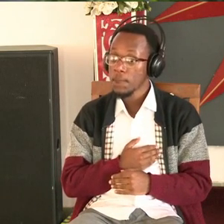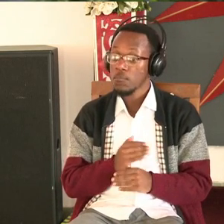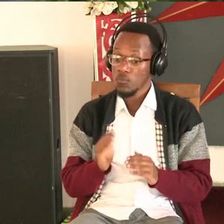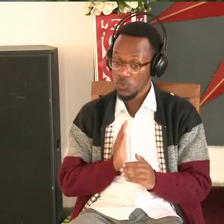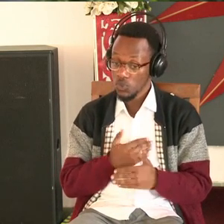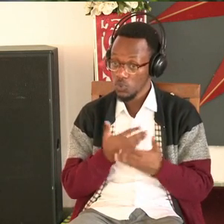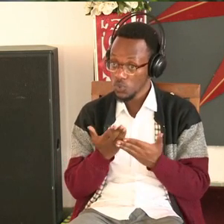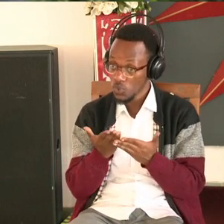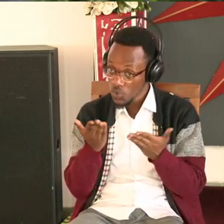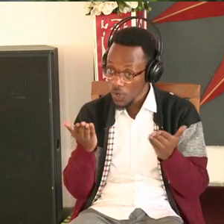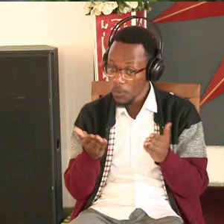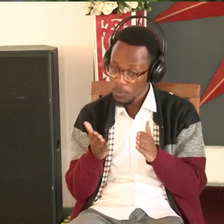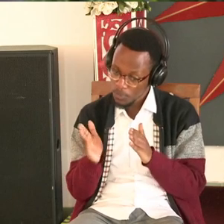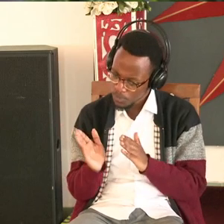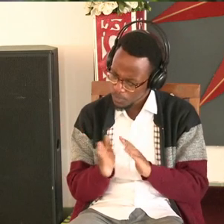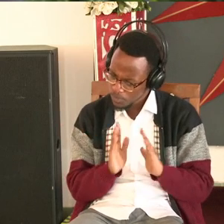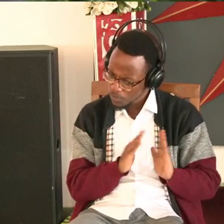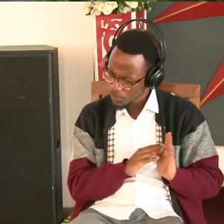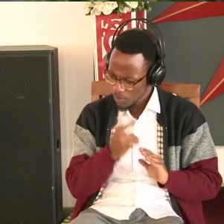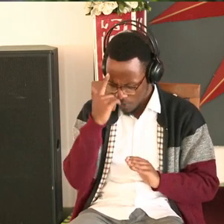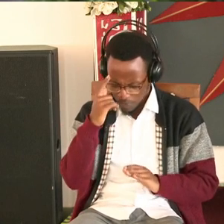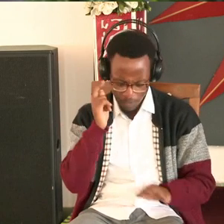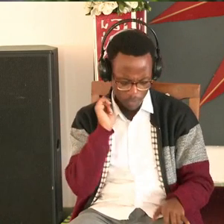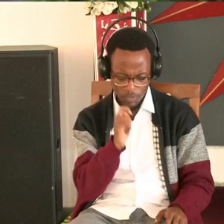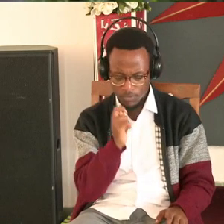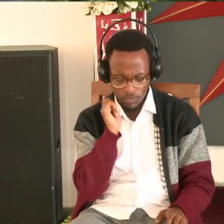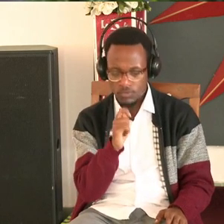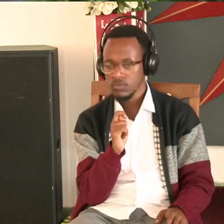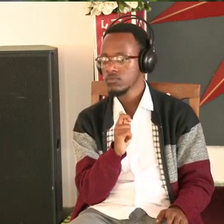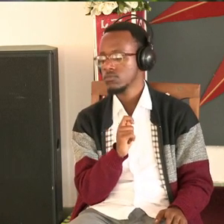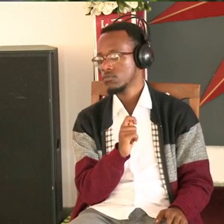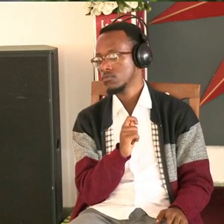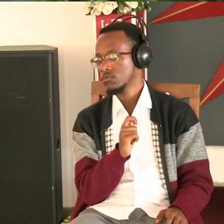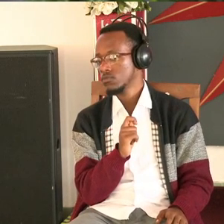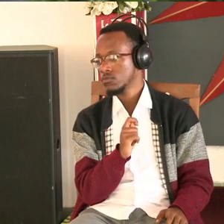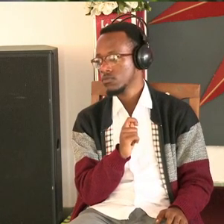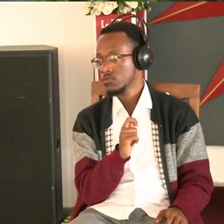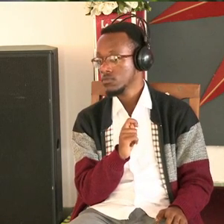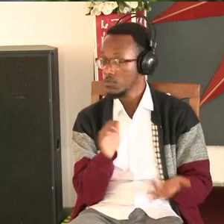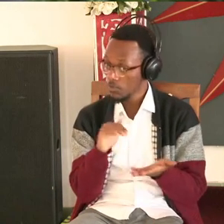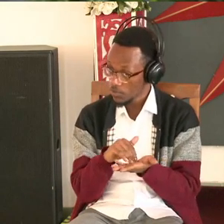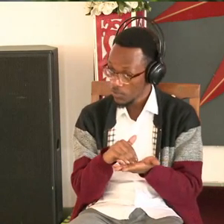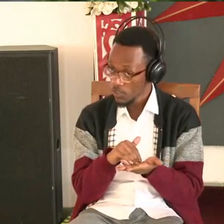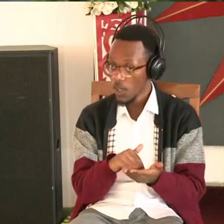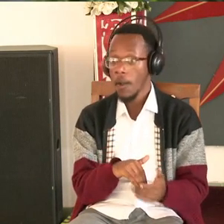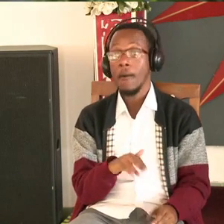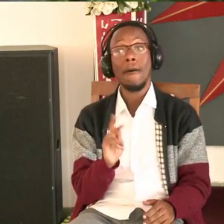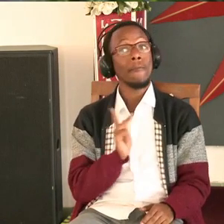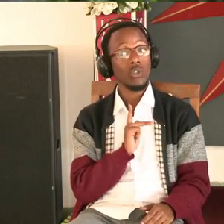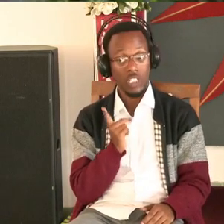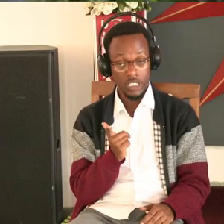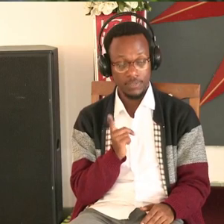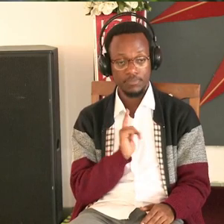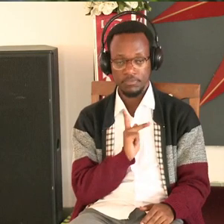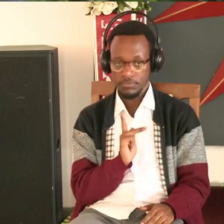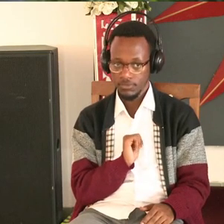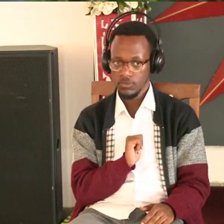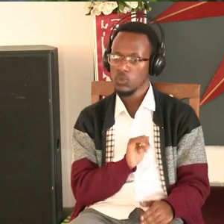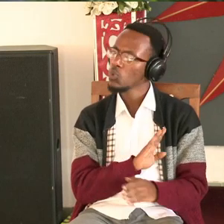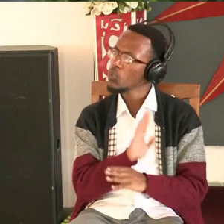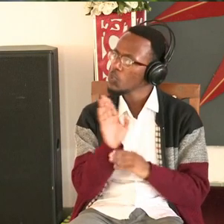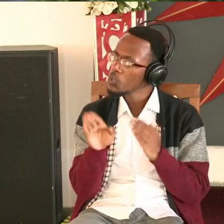twateguriwe kubihamiriza, twateguriwe kubihamiriza. en particulier à tous les